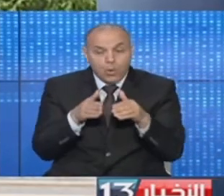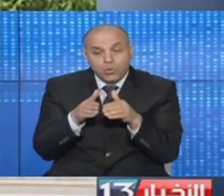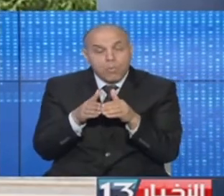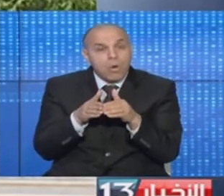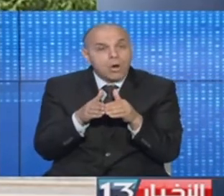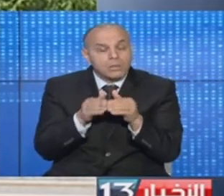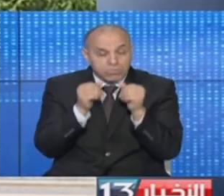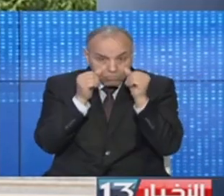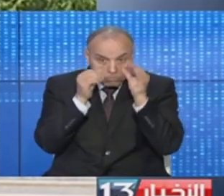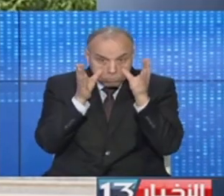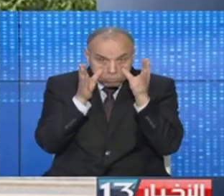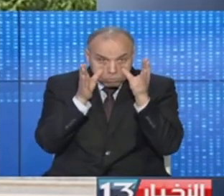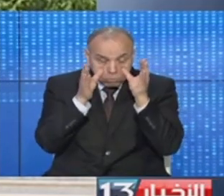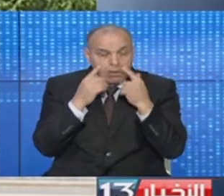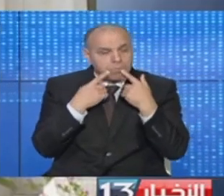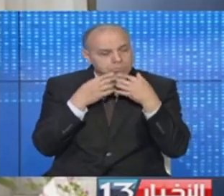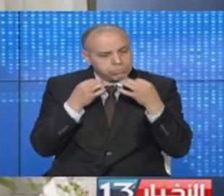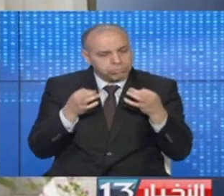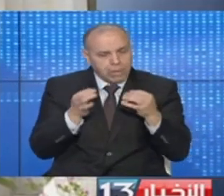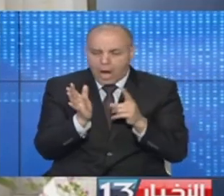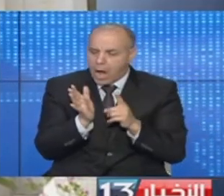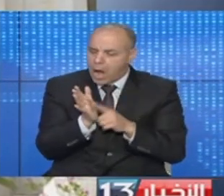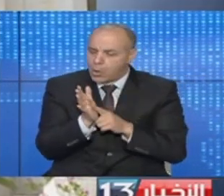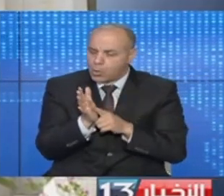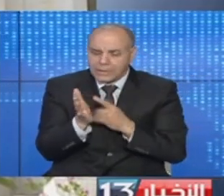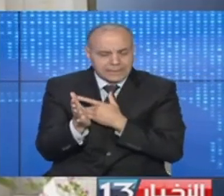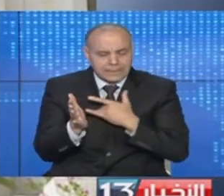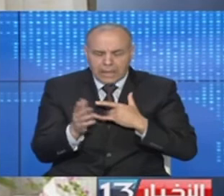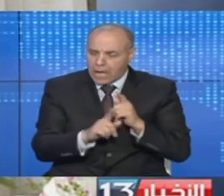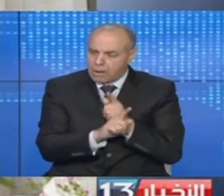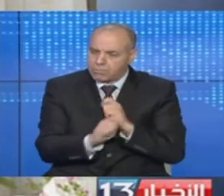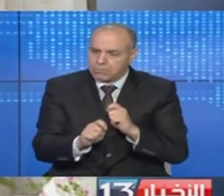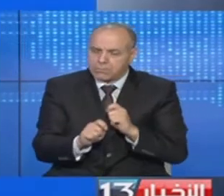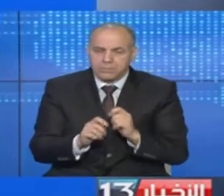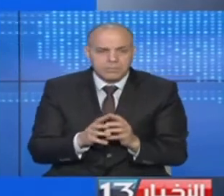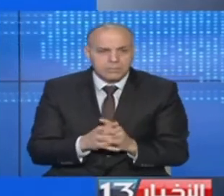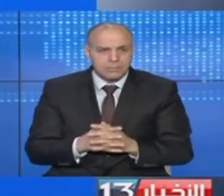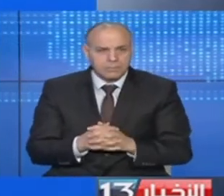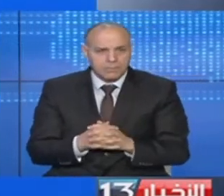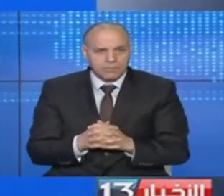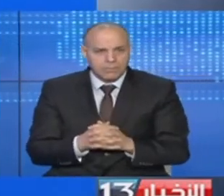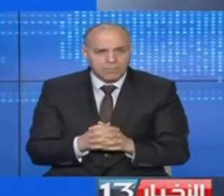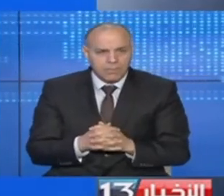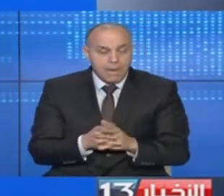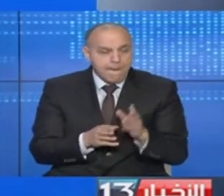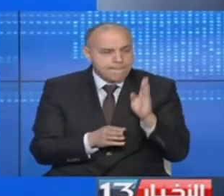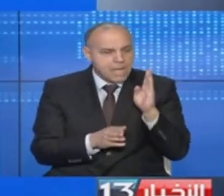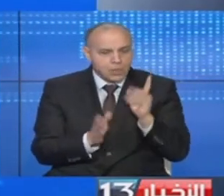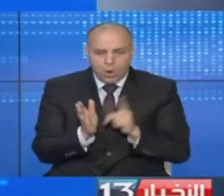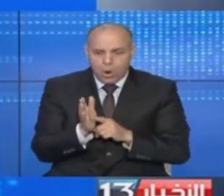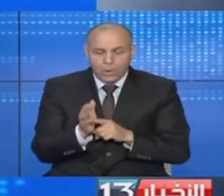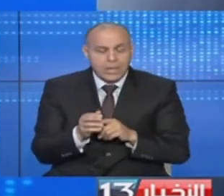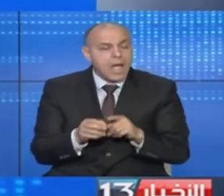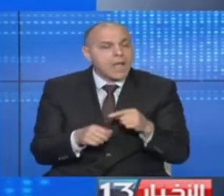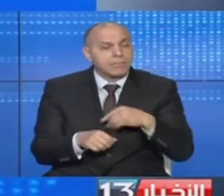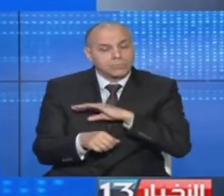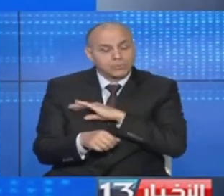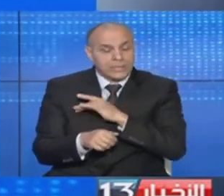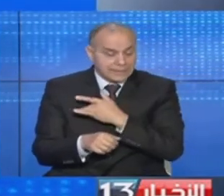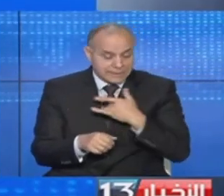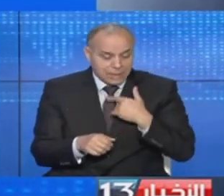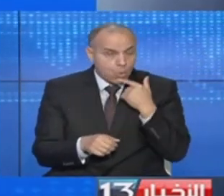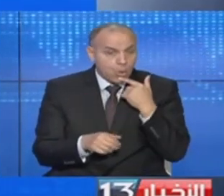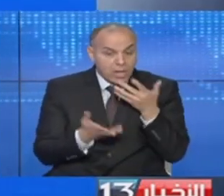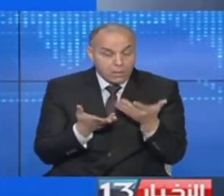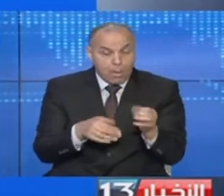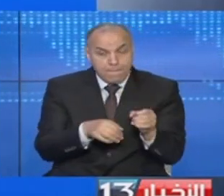مزيدا من الحذر والالتزام بتطبيق البروتوكول الصحي. في باجة يؤكد القائمون على الشأن الصحي أن